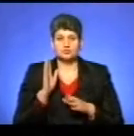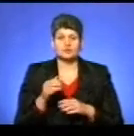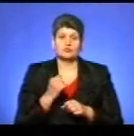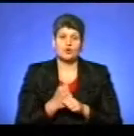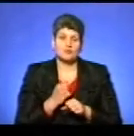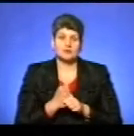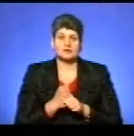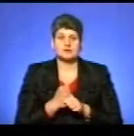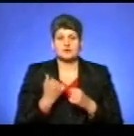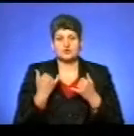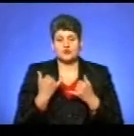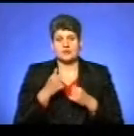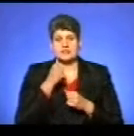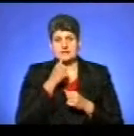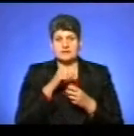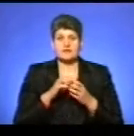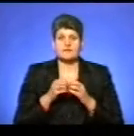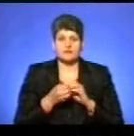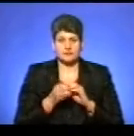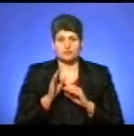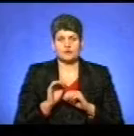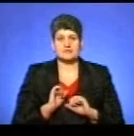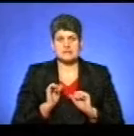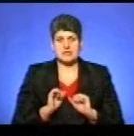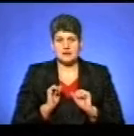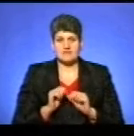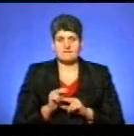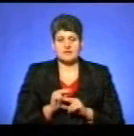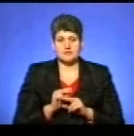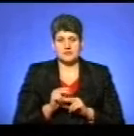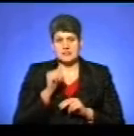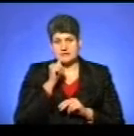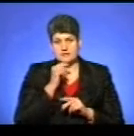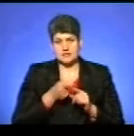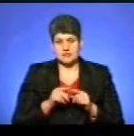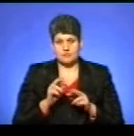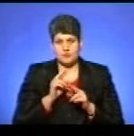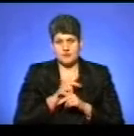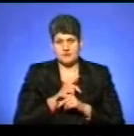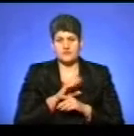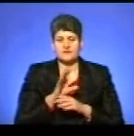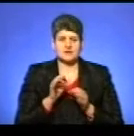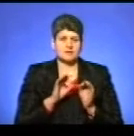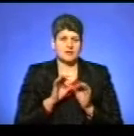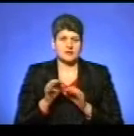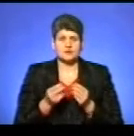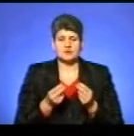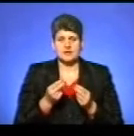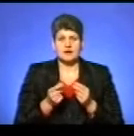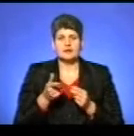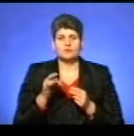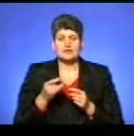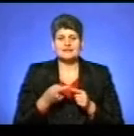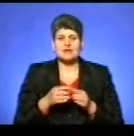за сьогодні, за завтра висновки і будемо старатися виправити завтра ці помилки. Всі прекрасно зіграли, гандбол – це командна